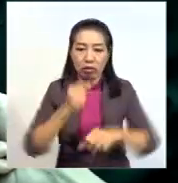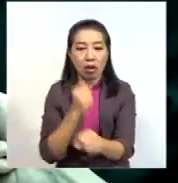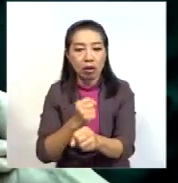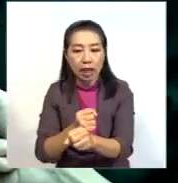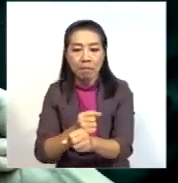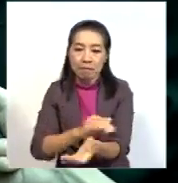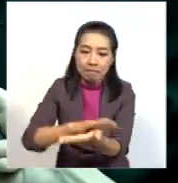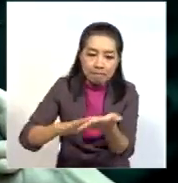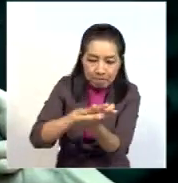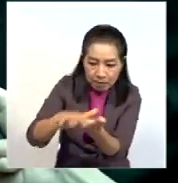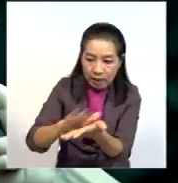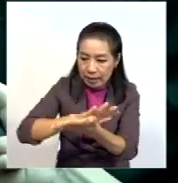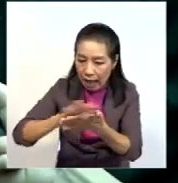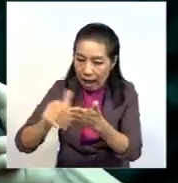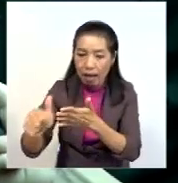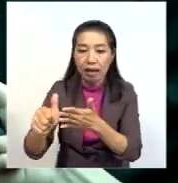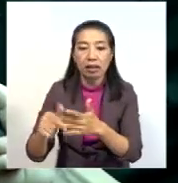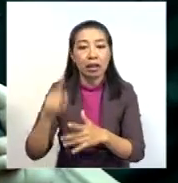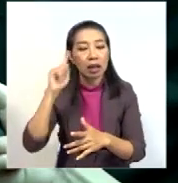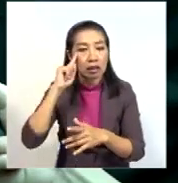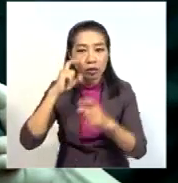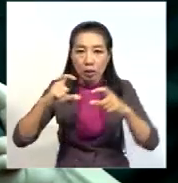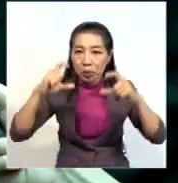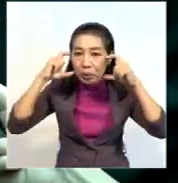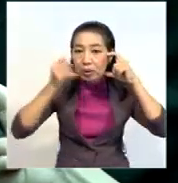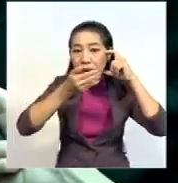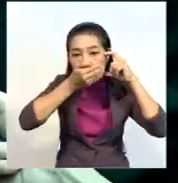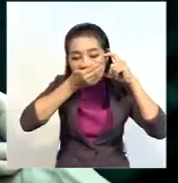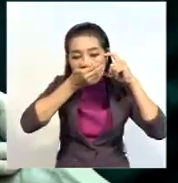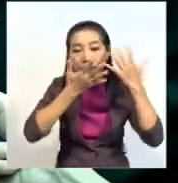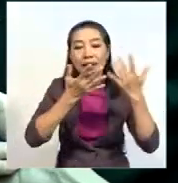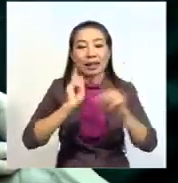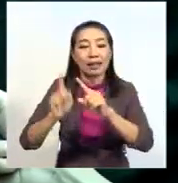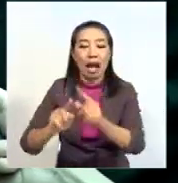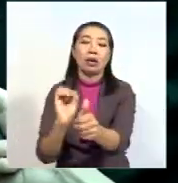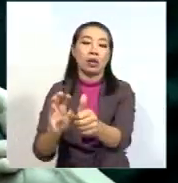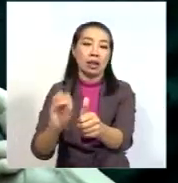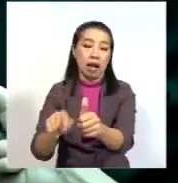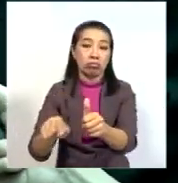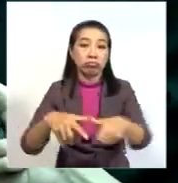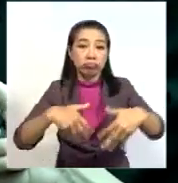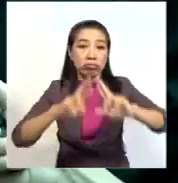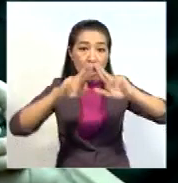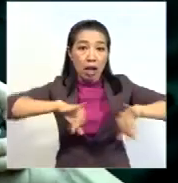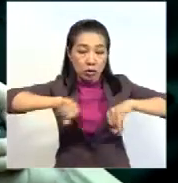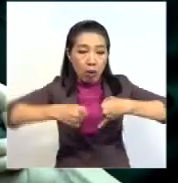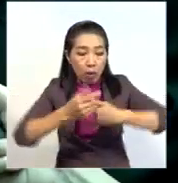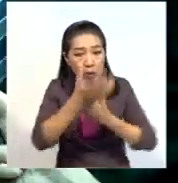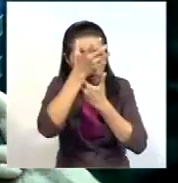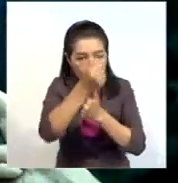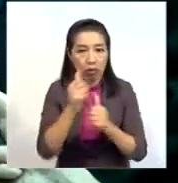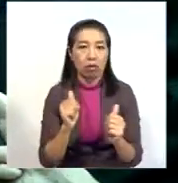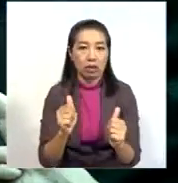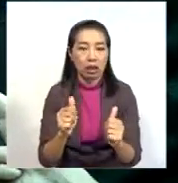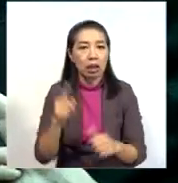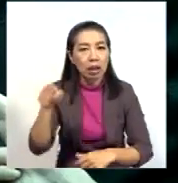ไปการใช้สวมหน้ากากอนามัยนี่เป็นต้นนะครับซึ่งก็ได้รับความสนใจดีทีเดียว